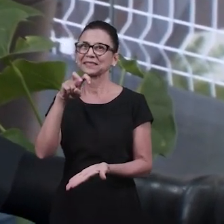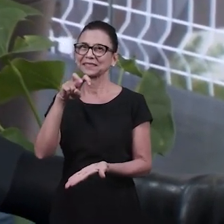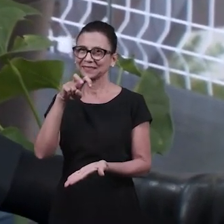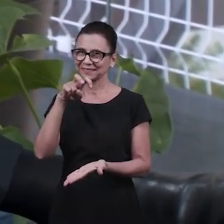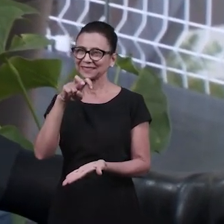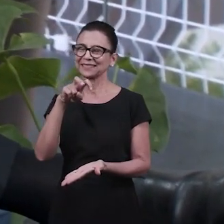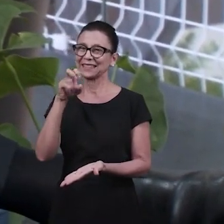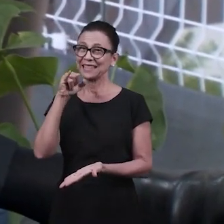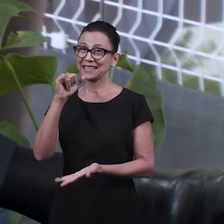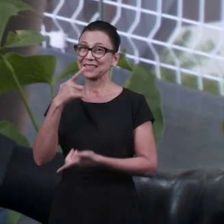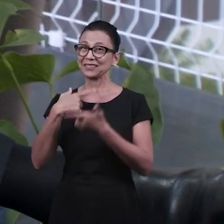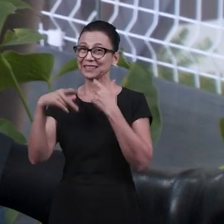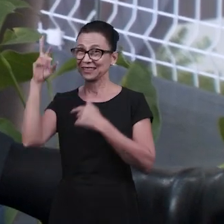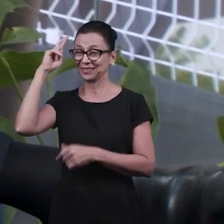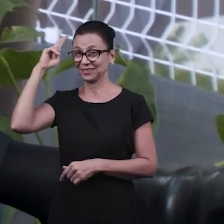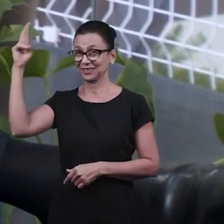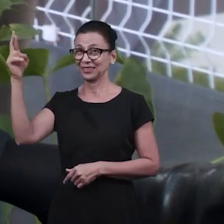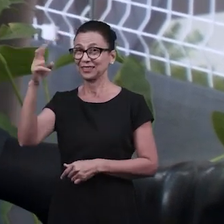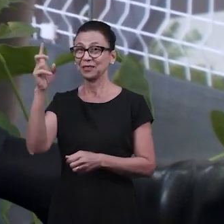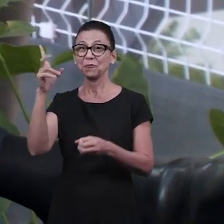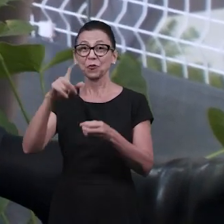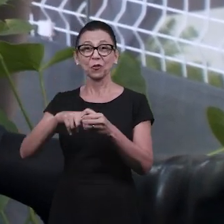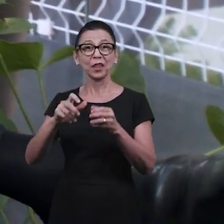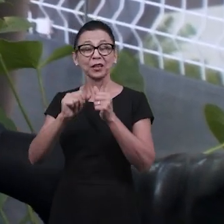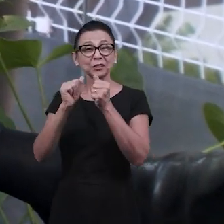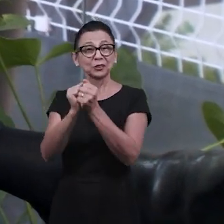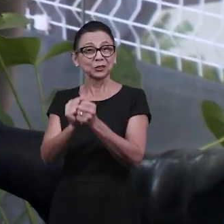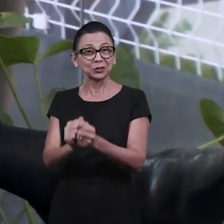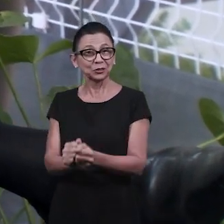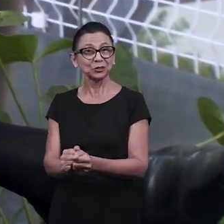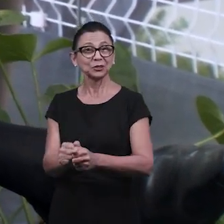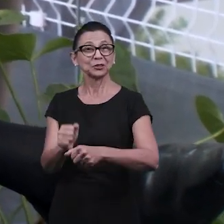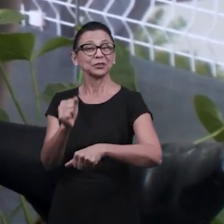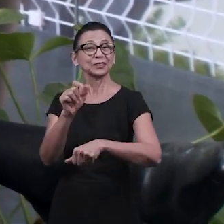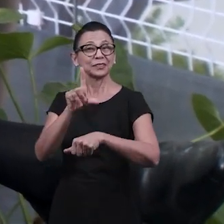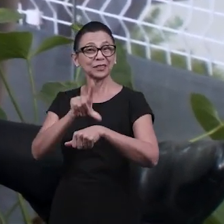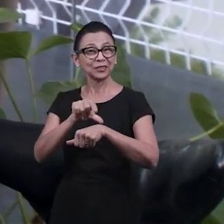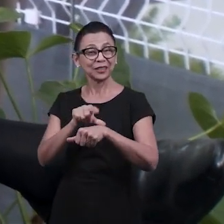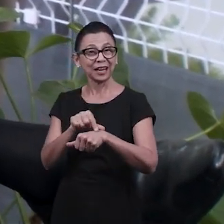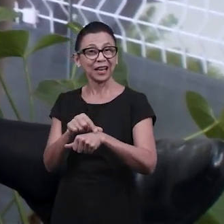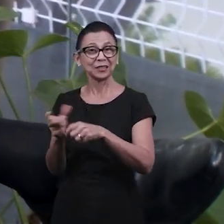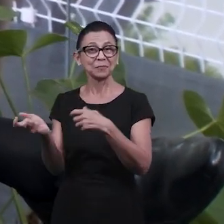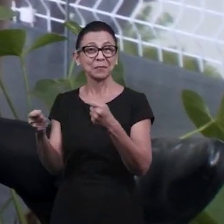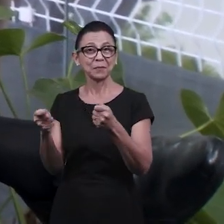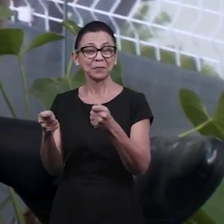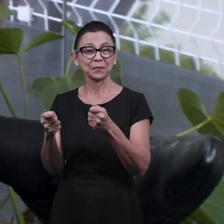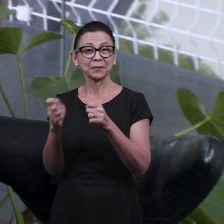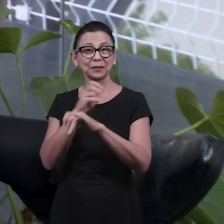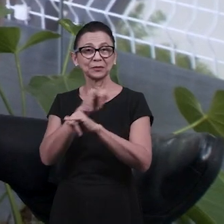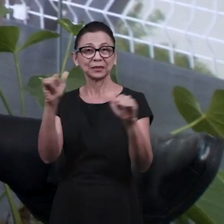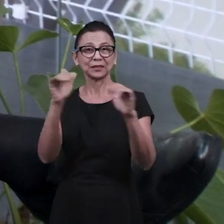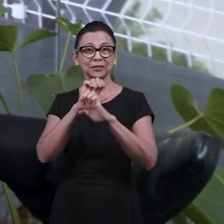permet, nous serons ensemble encore une fois à cette heure-ci avec une édition de plus du programme de l'Église chrétienne